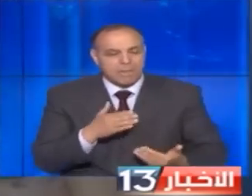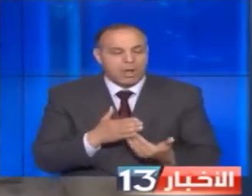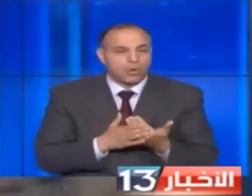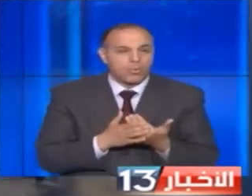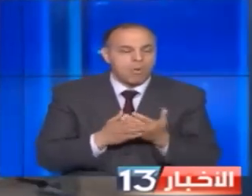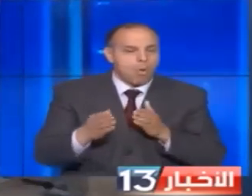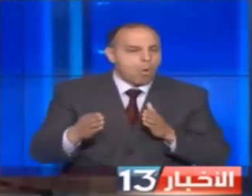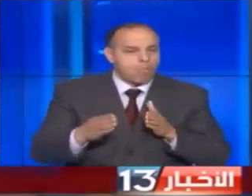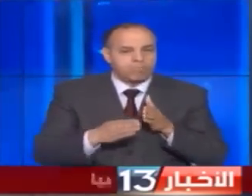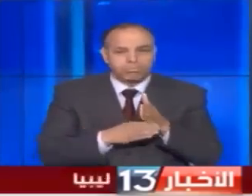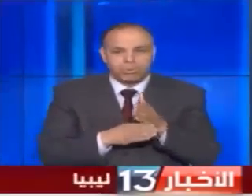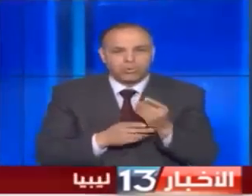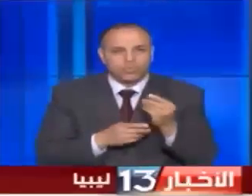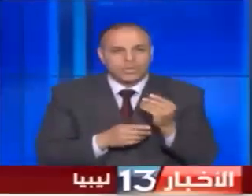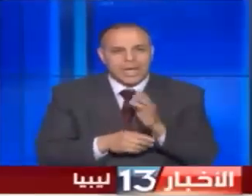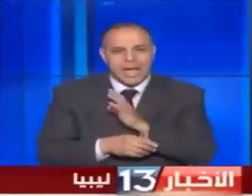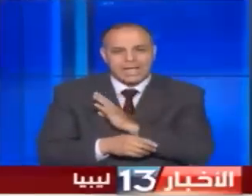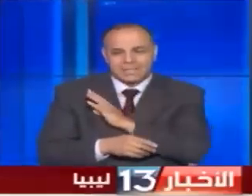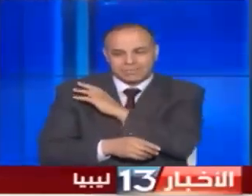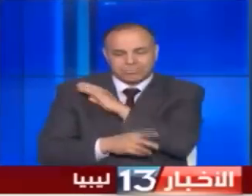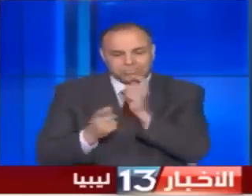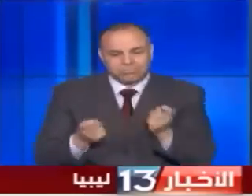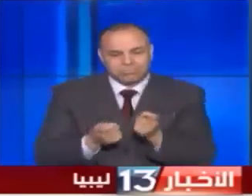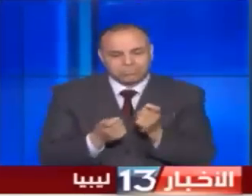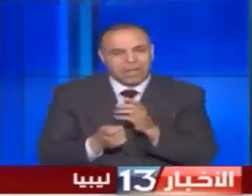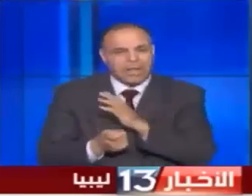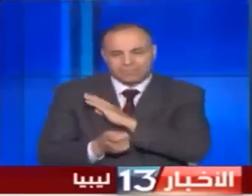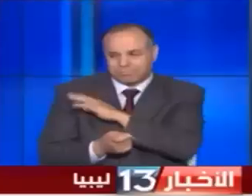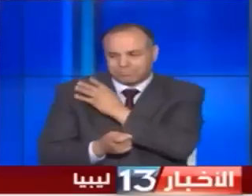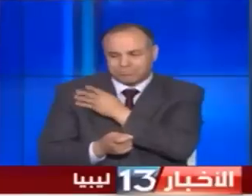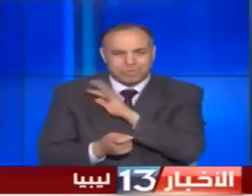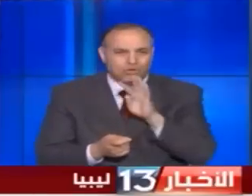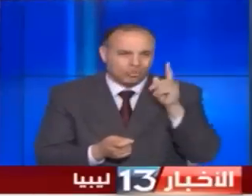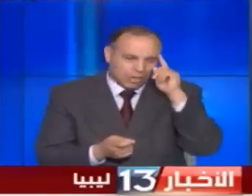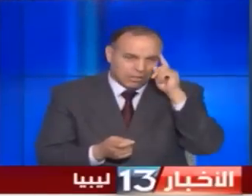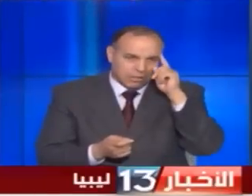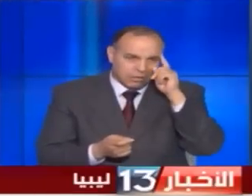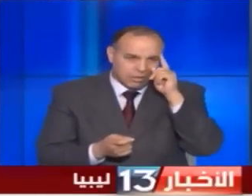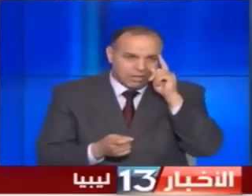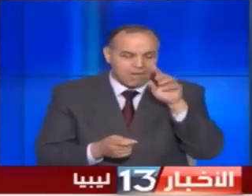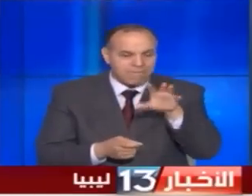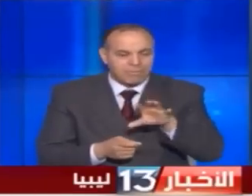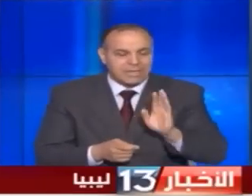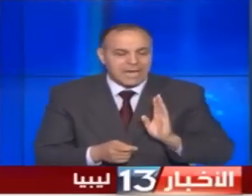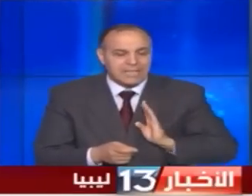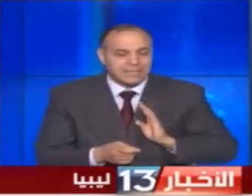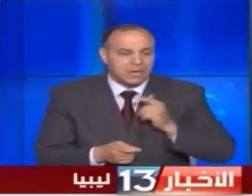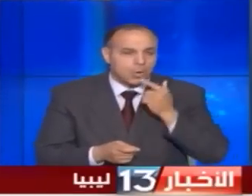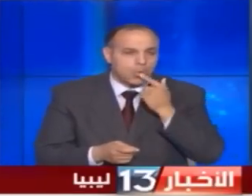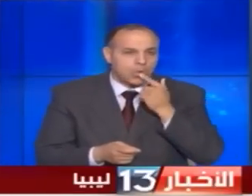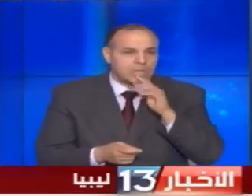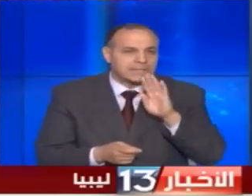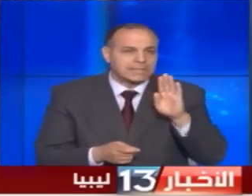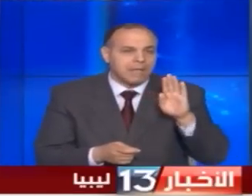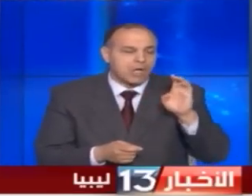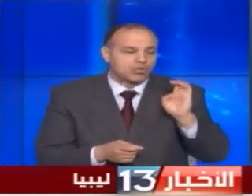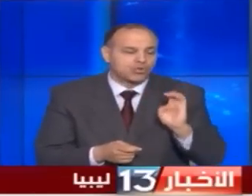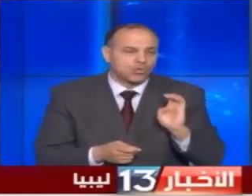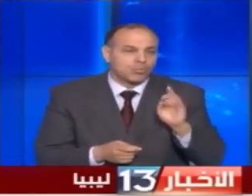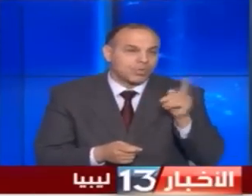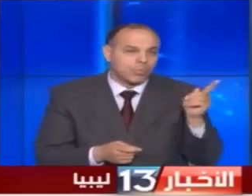هجوم استهدف معسكر تدريب تابع لقوات المشير خليفه حفتر في المنطقه العسكريه سبها جنوب البلاد